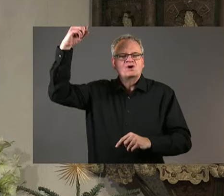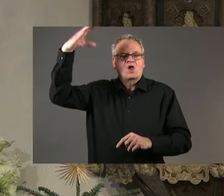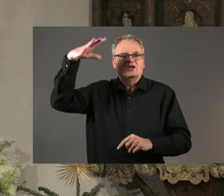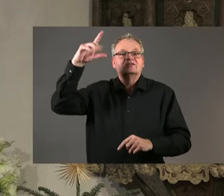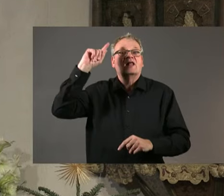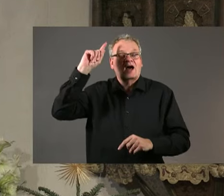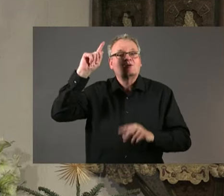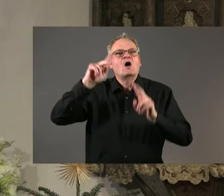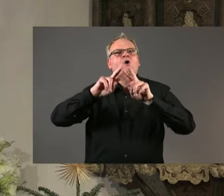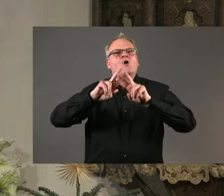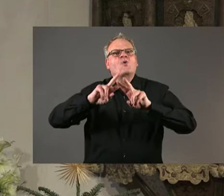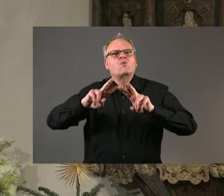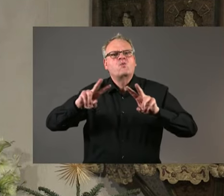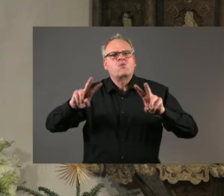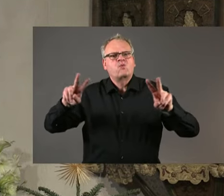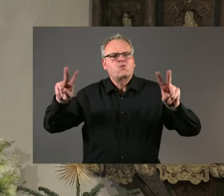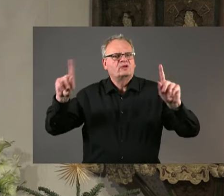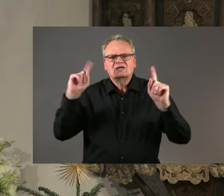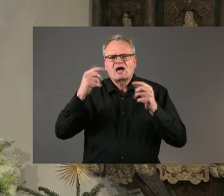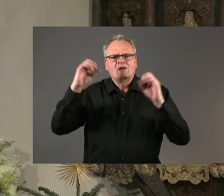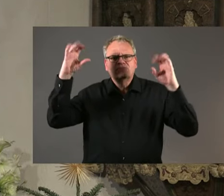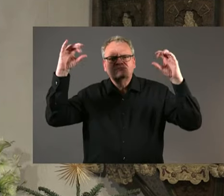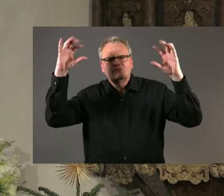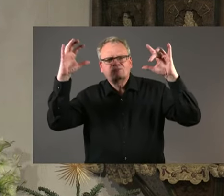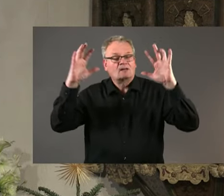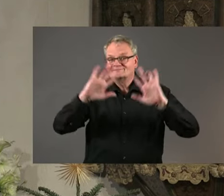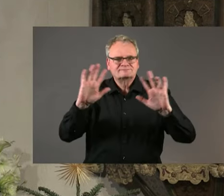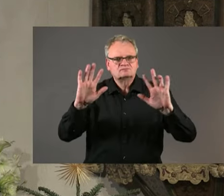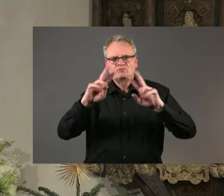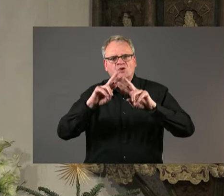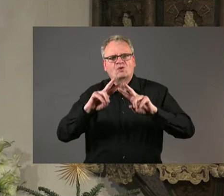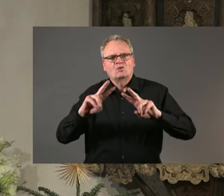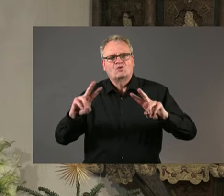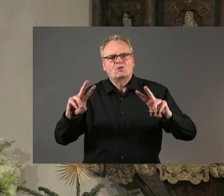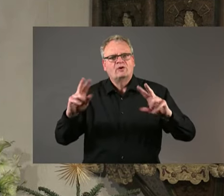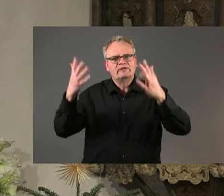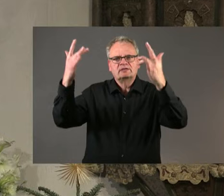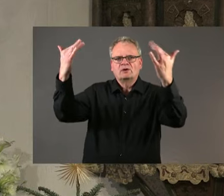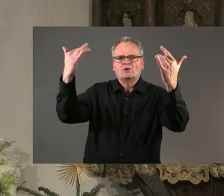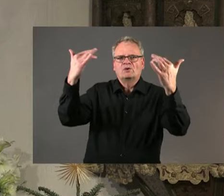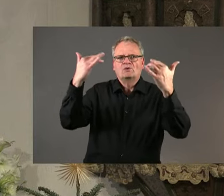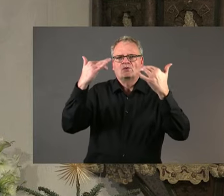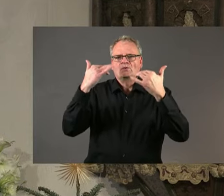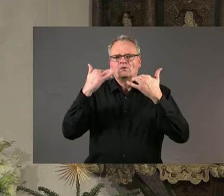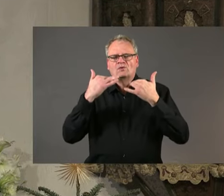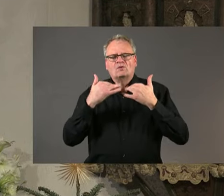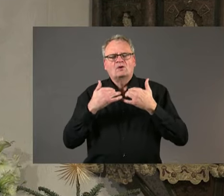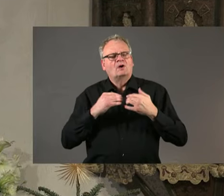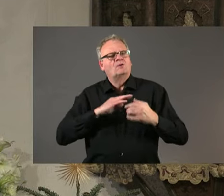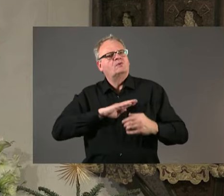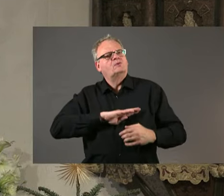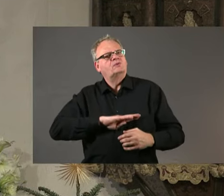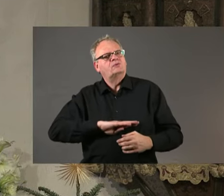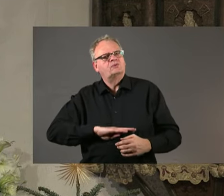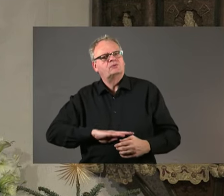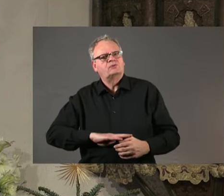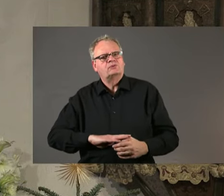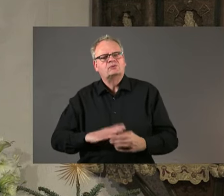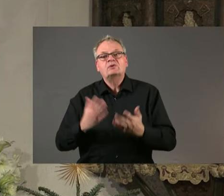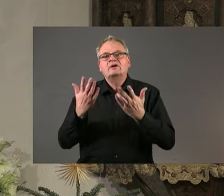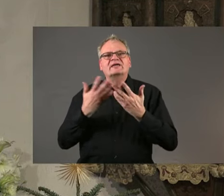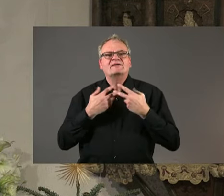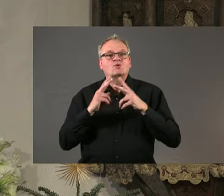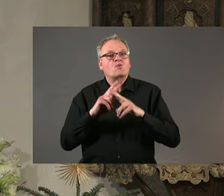hektisches Geblinker und Geflacker. Es ist ein tröstliches Licht am Winterabend, wenn du zur Ruhe